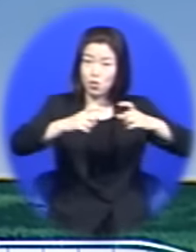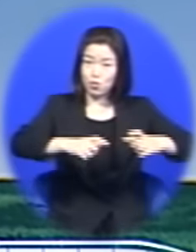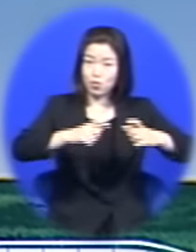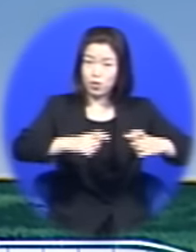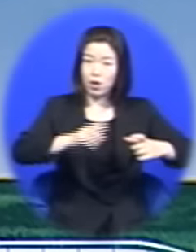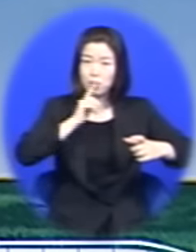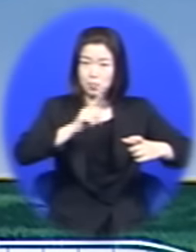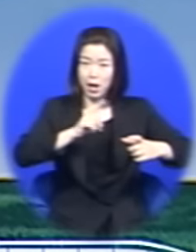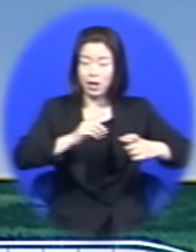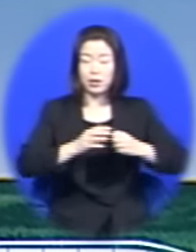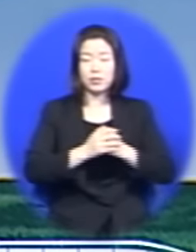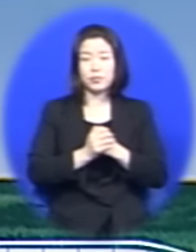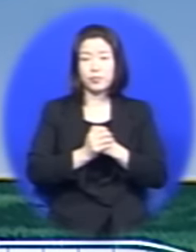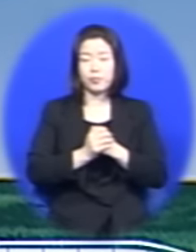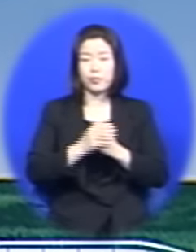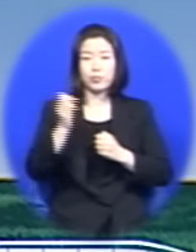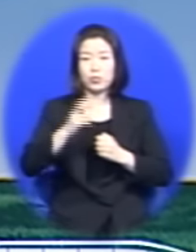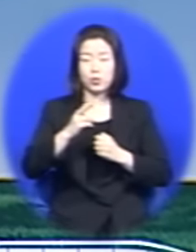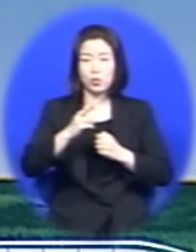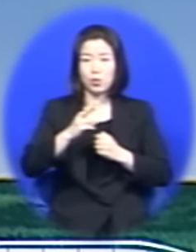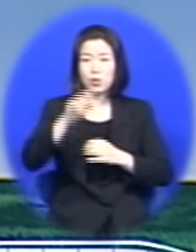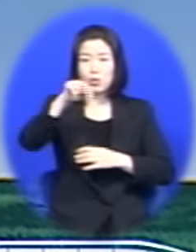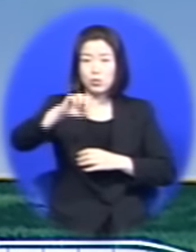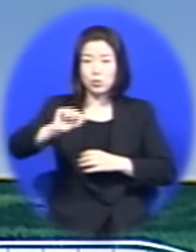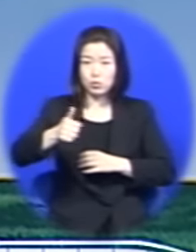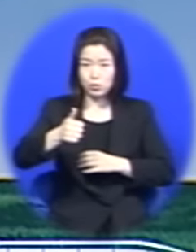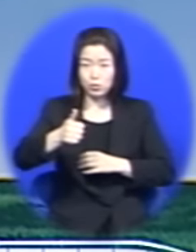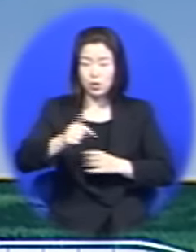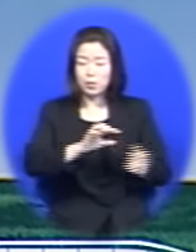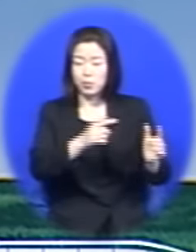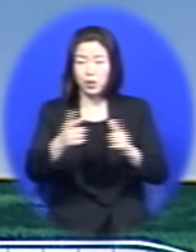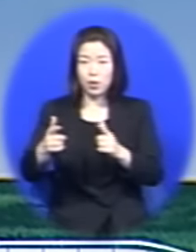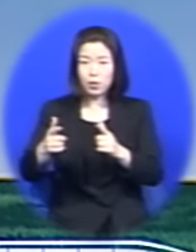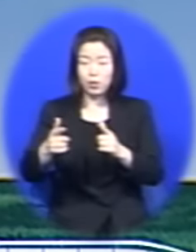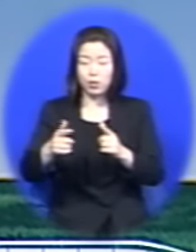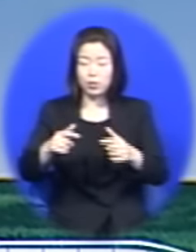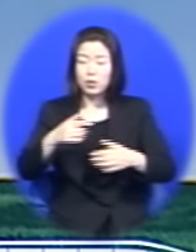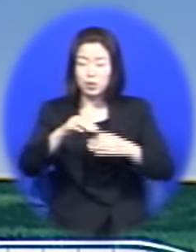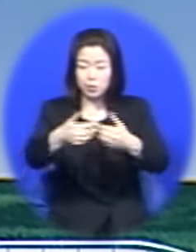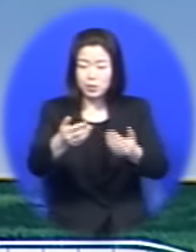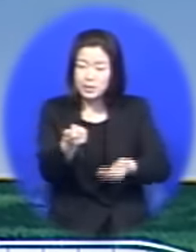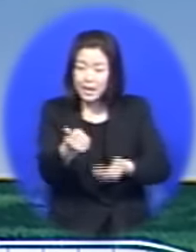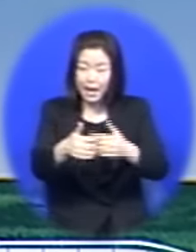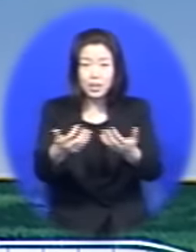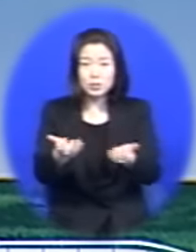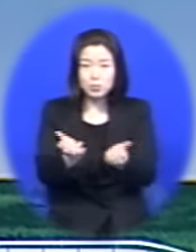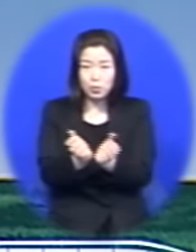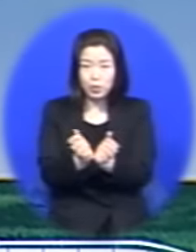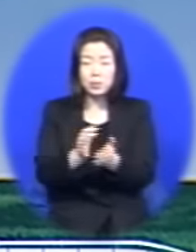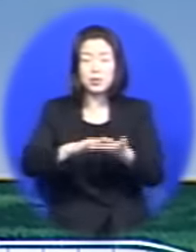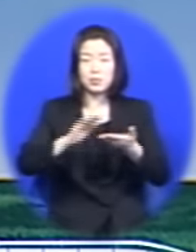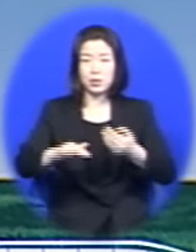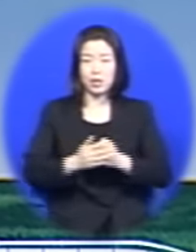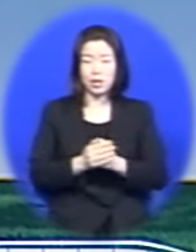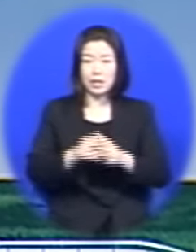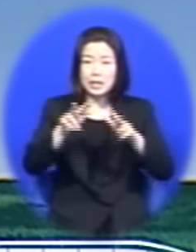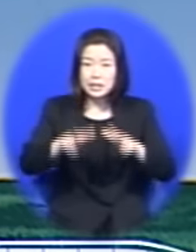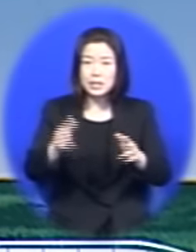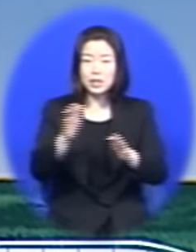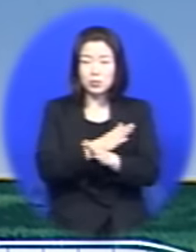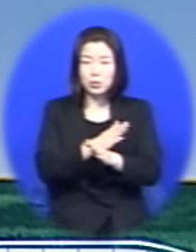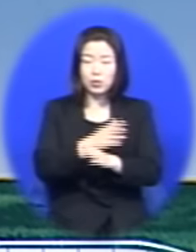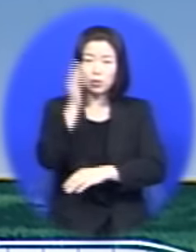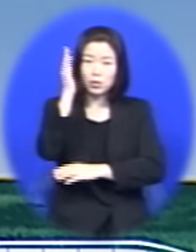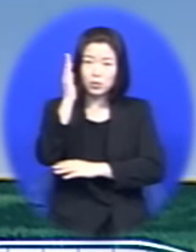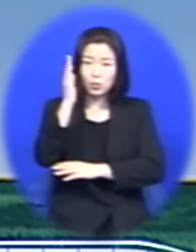하기도 하고 또는 순이라고 하기도 하고 하여튼 소그룹이에요. 이제부터 여러분에게 드리는 이 설교에